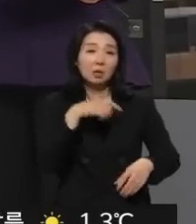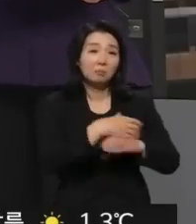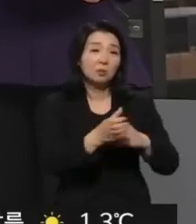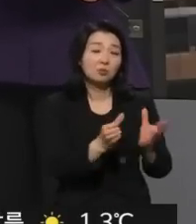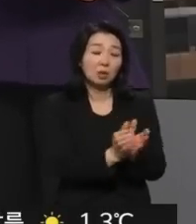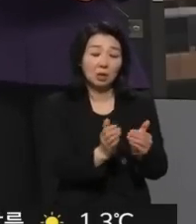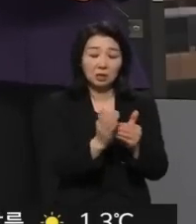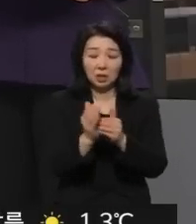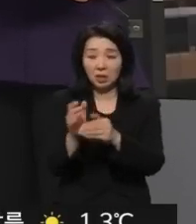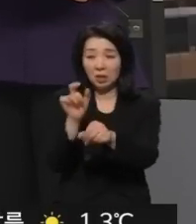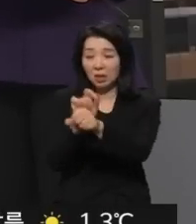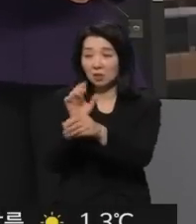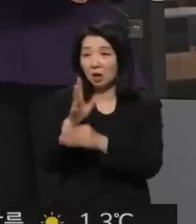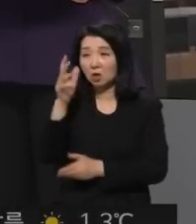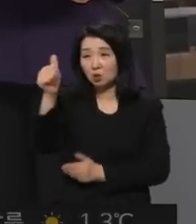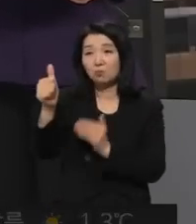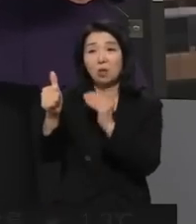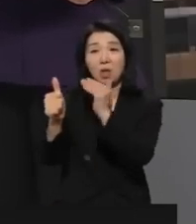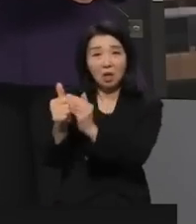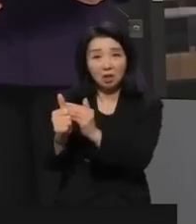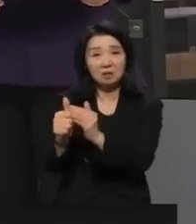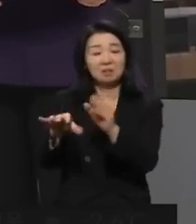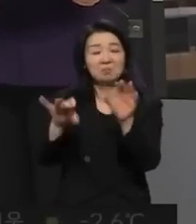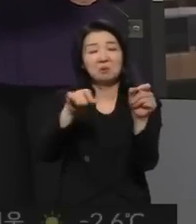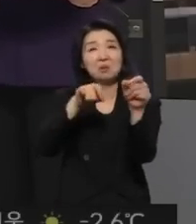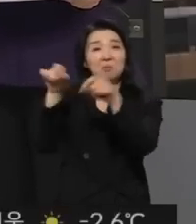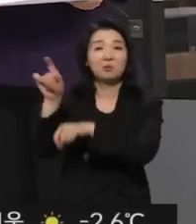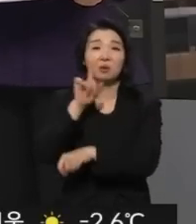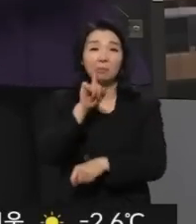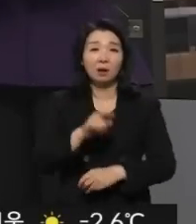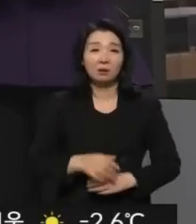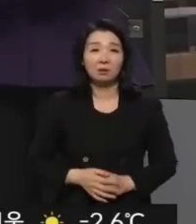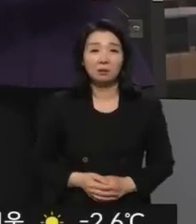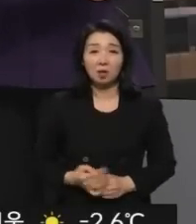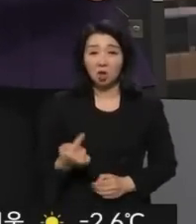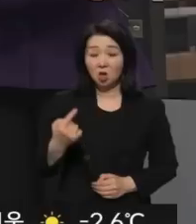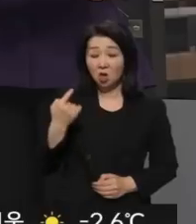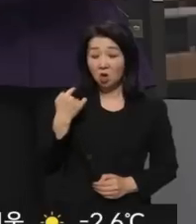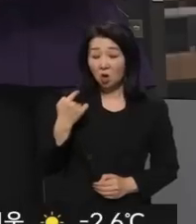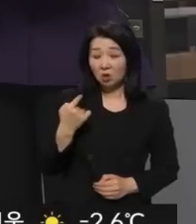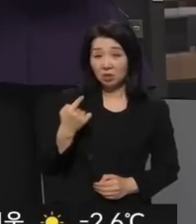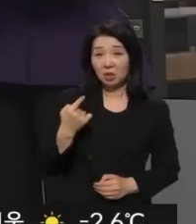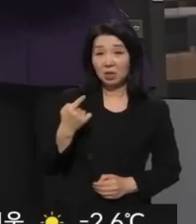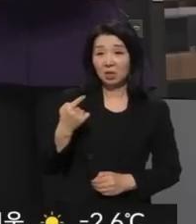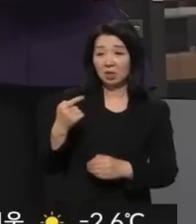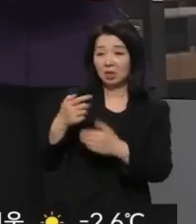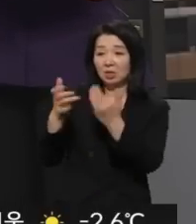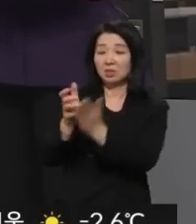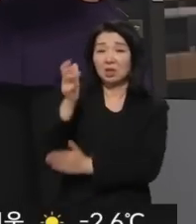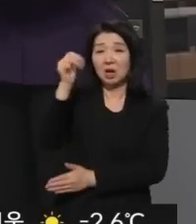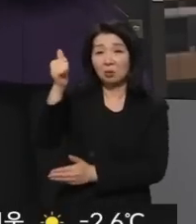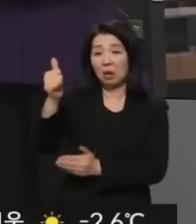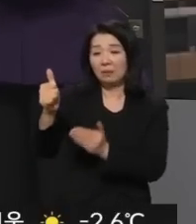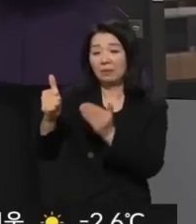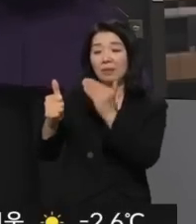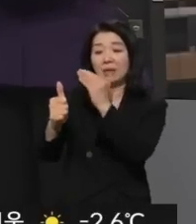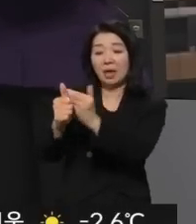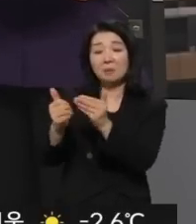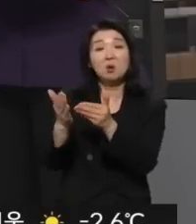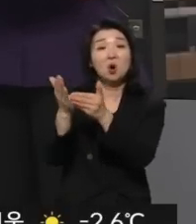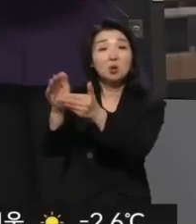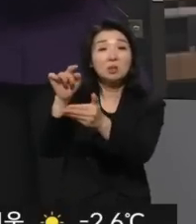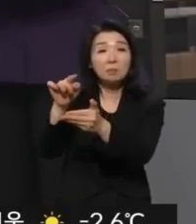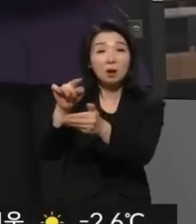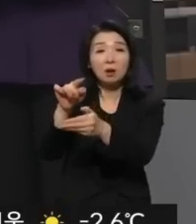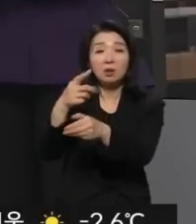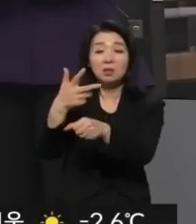발의한 이상민 장관 해임 건의안 일단 뒤로 미루자는 겁니다. 어제 발의가 된 장관 해임 건의안은요.